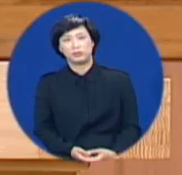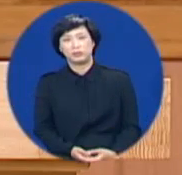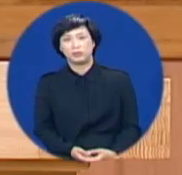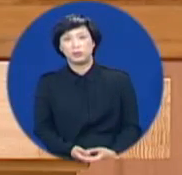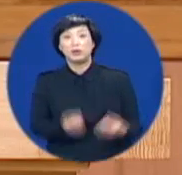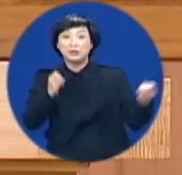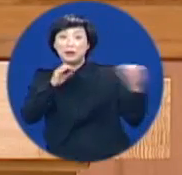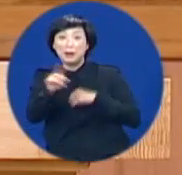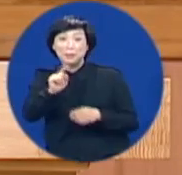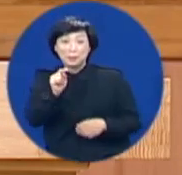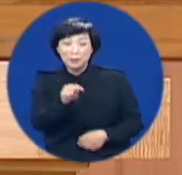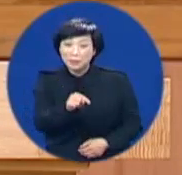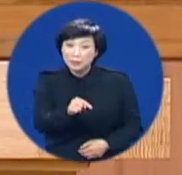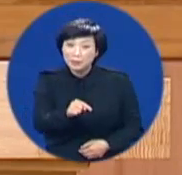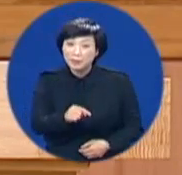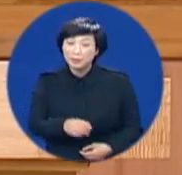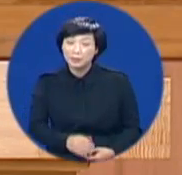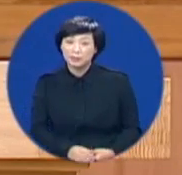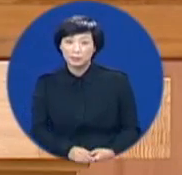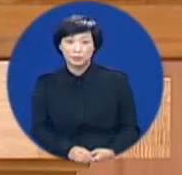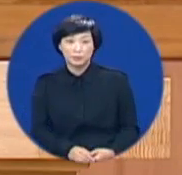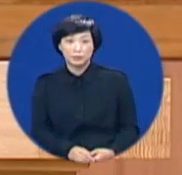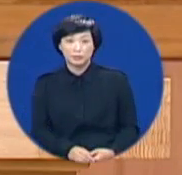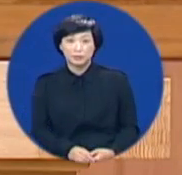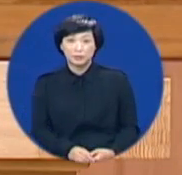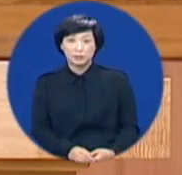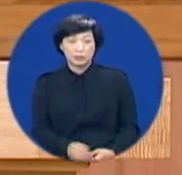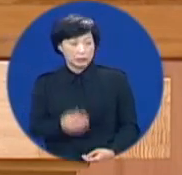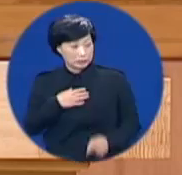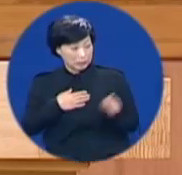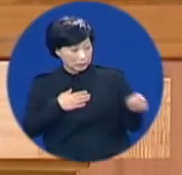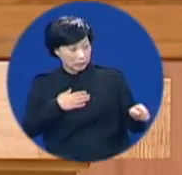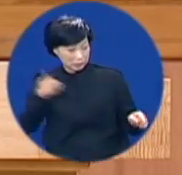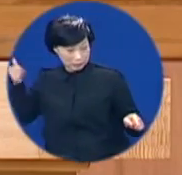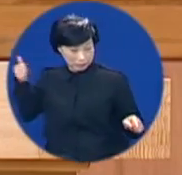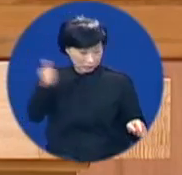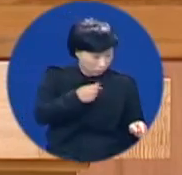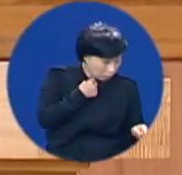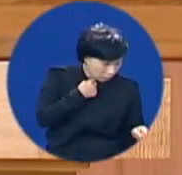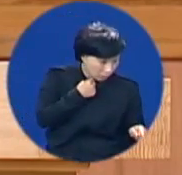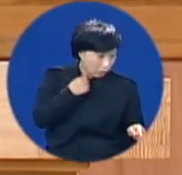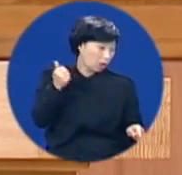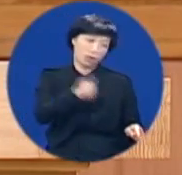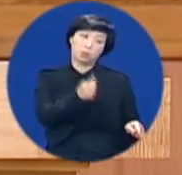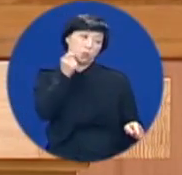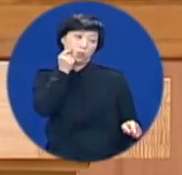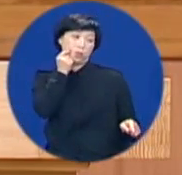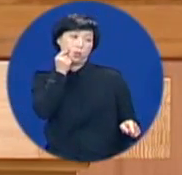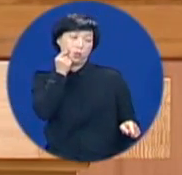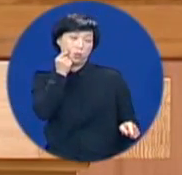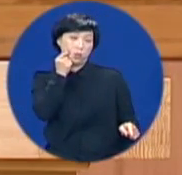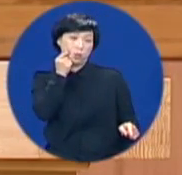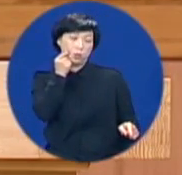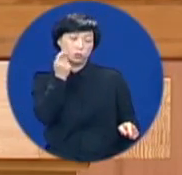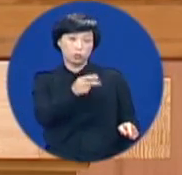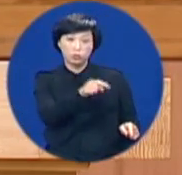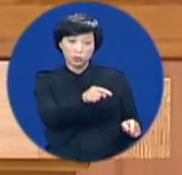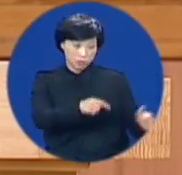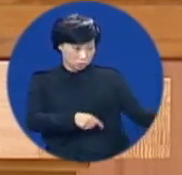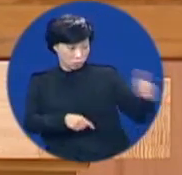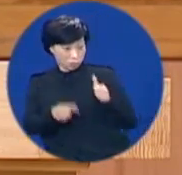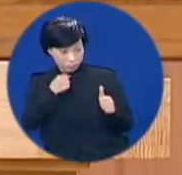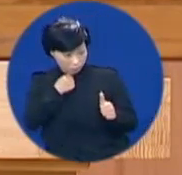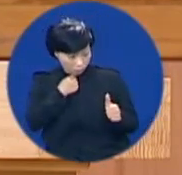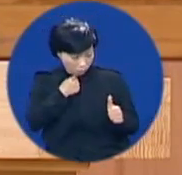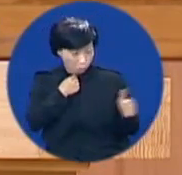뭐라고 말하느냐? 내가 여기서 가고 싶어도 거기 못 가. 거기서 여기